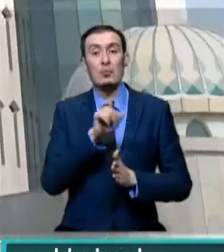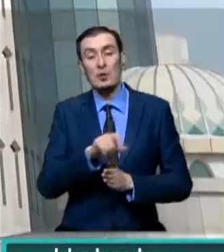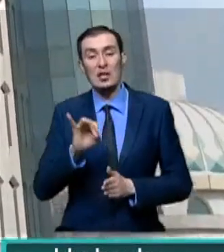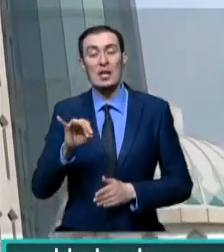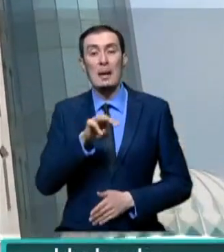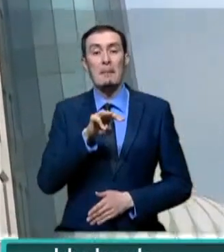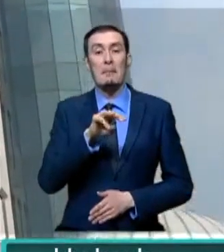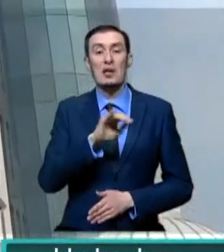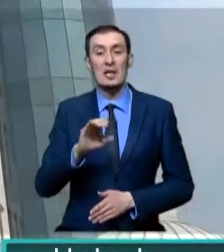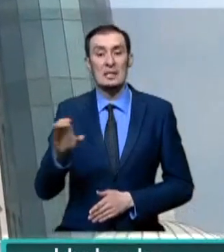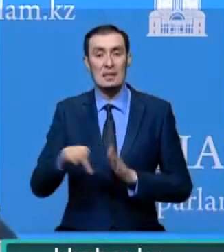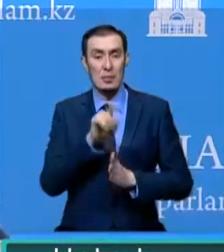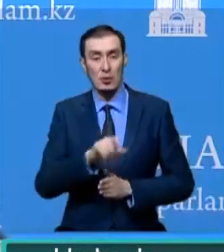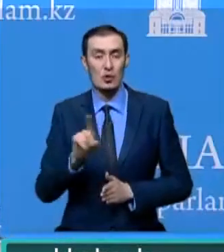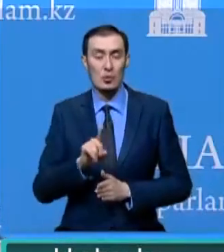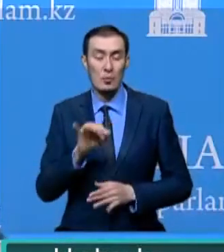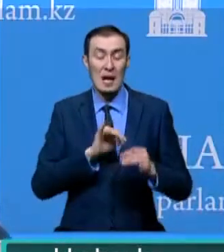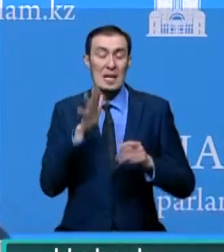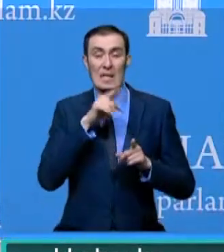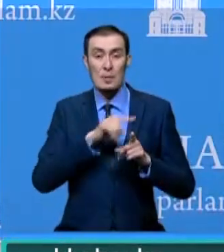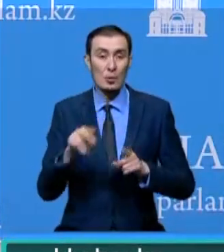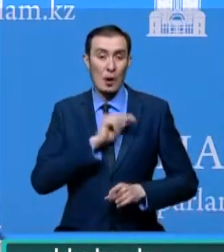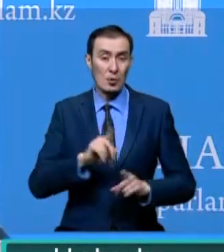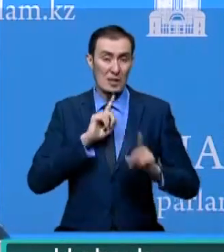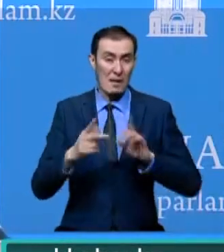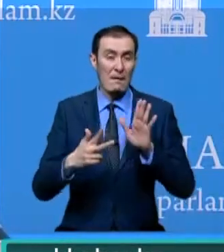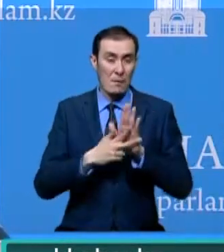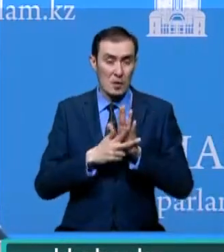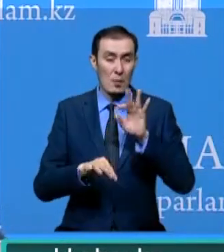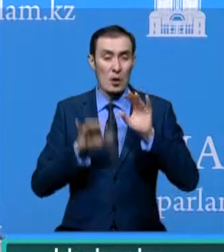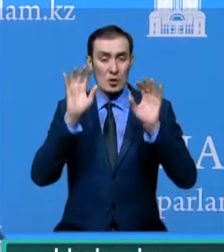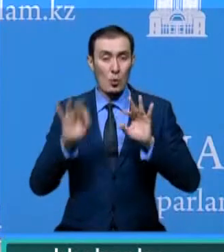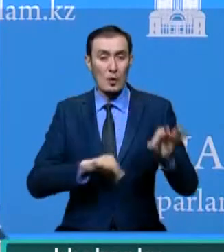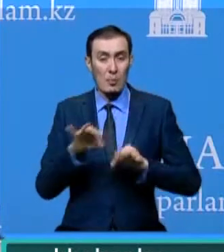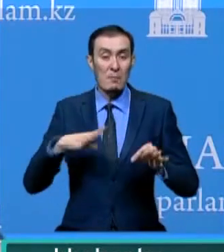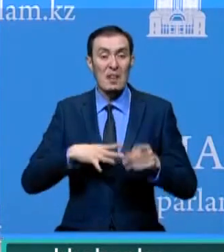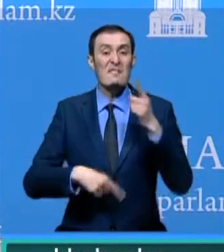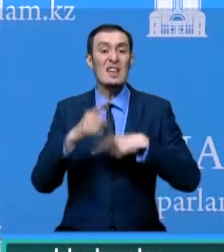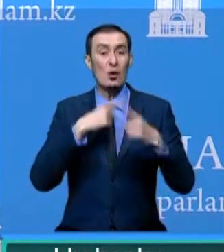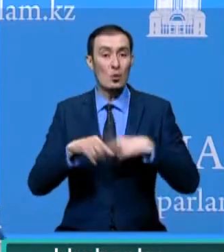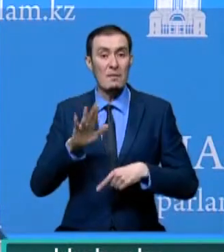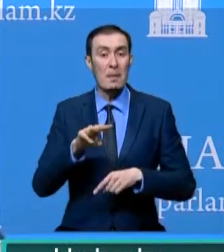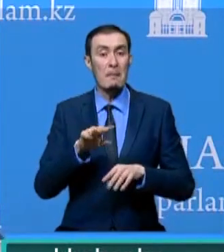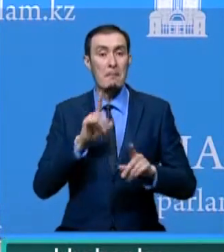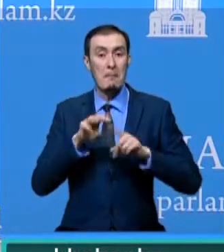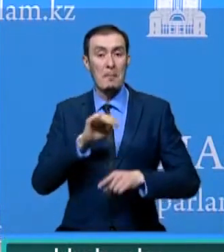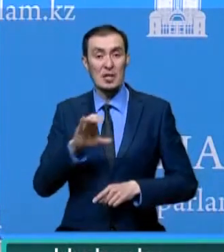мажилисмены. За период работы этой сессии 8 законопроектов было возвращено в Мажилис.